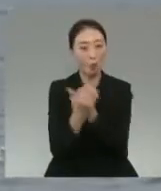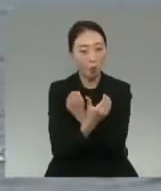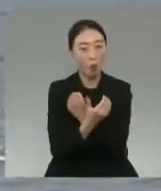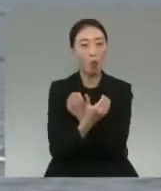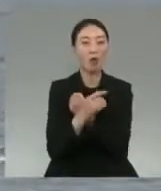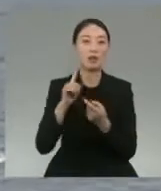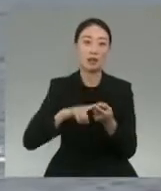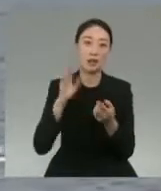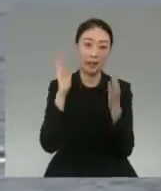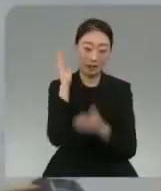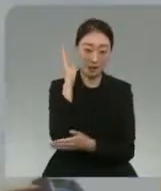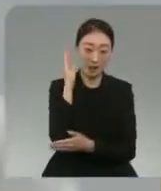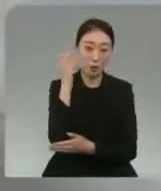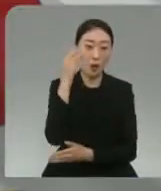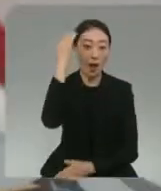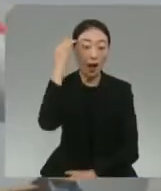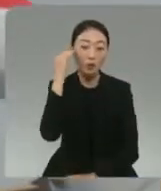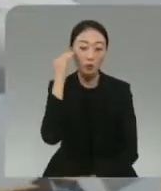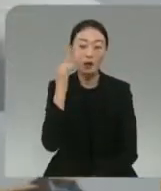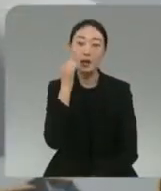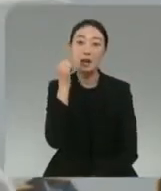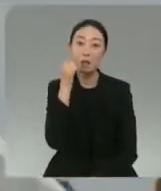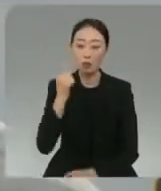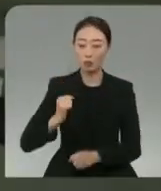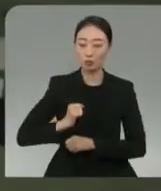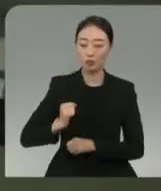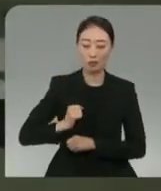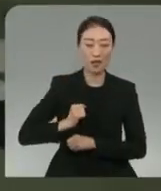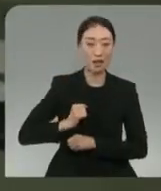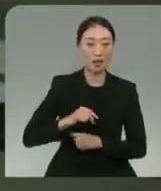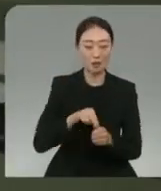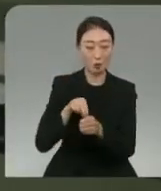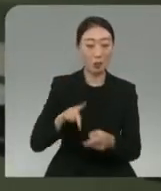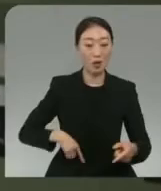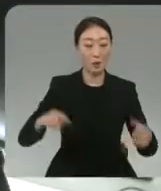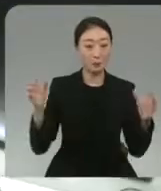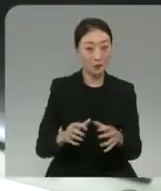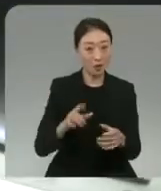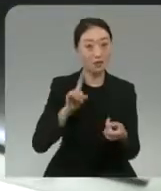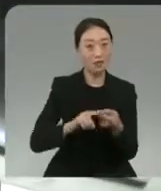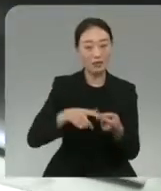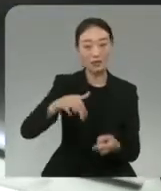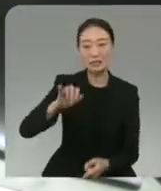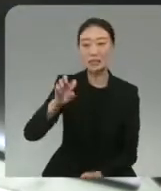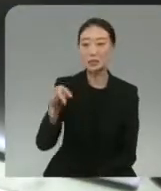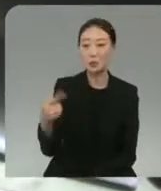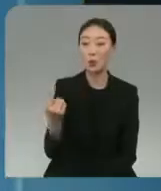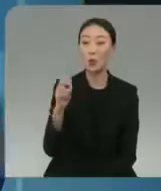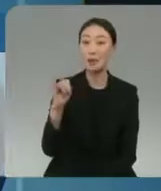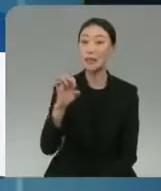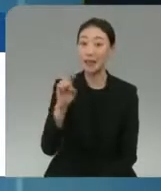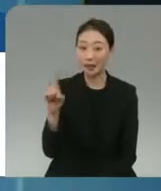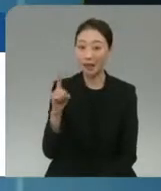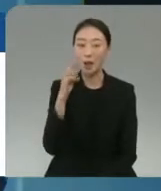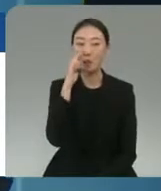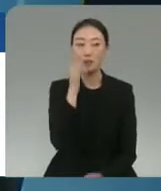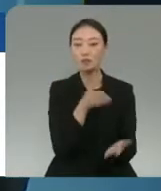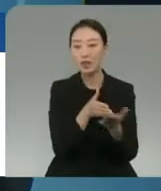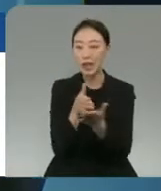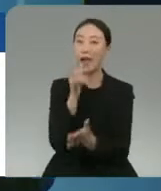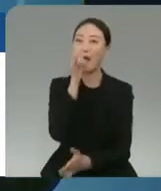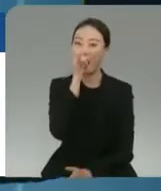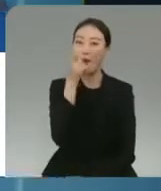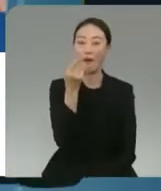được thảo luận đó là hợp tác kinh tế an ninh tại khu vực Ấn Độ Thái Bình Dương có khả năng Mỹ sẽ đề cập tới việc cải thiện quan hệ hàng Nhật